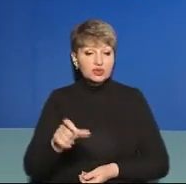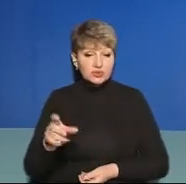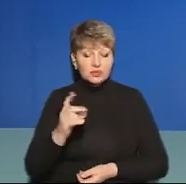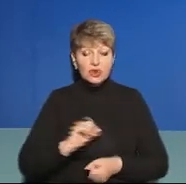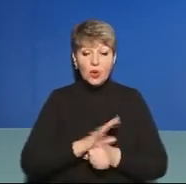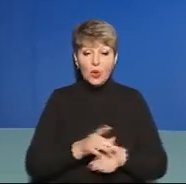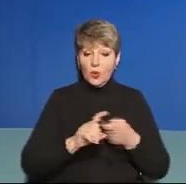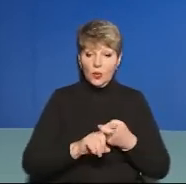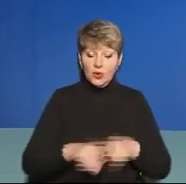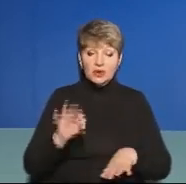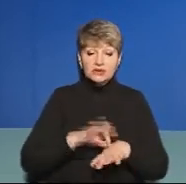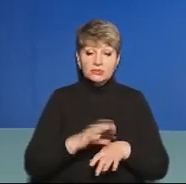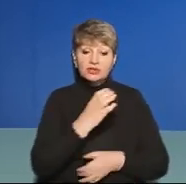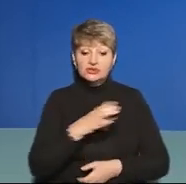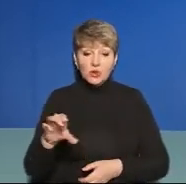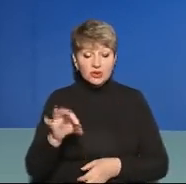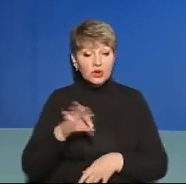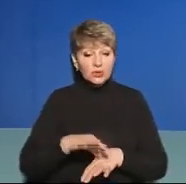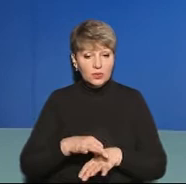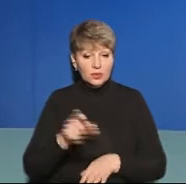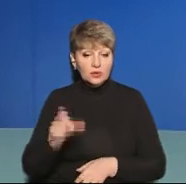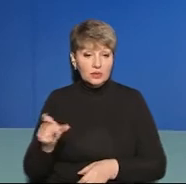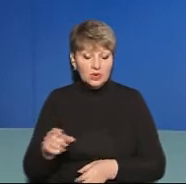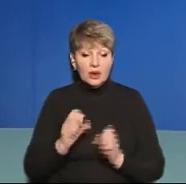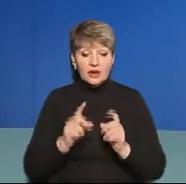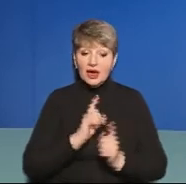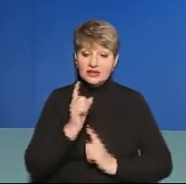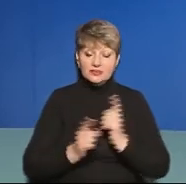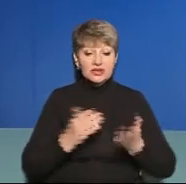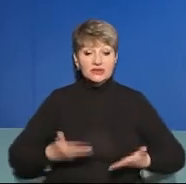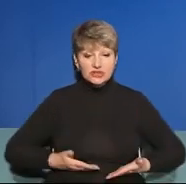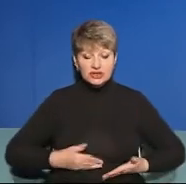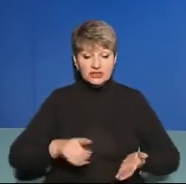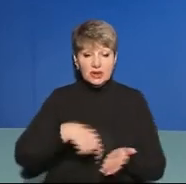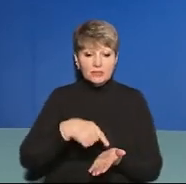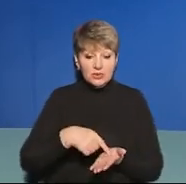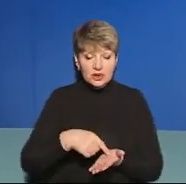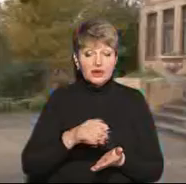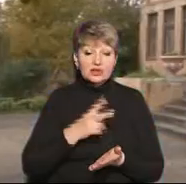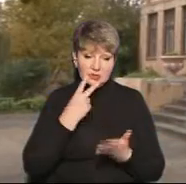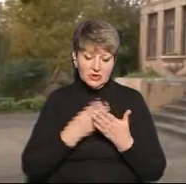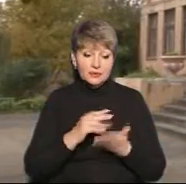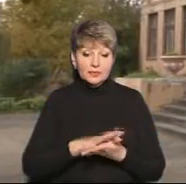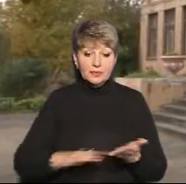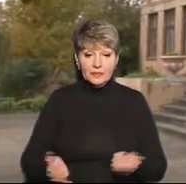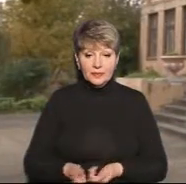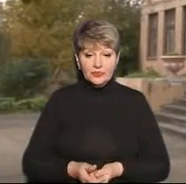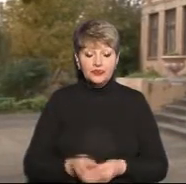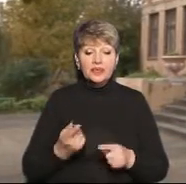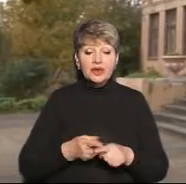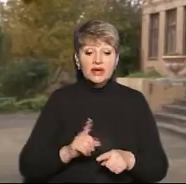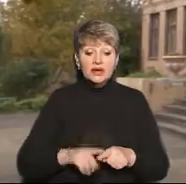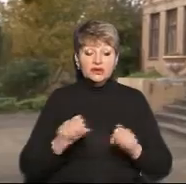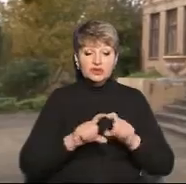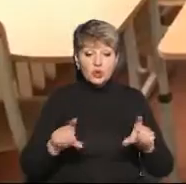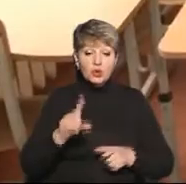на ковід захворіла сотня людей. Як змінилося життя міста, розкаже Тетяна Недбайло. Це